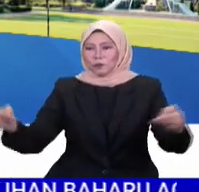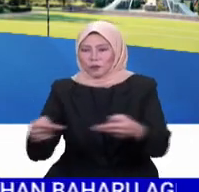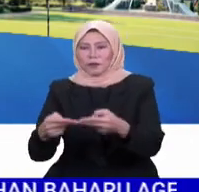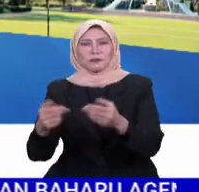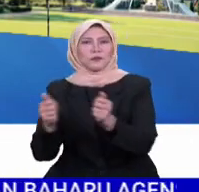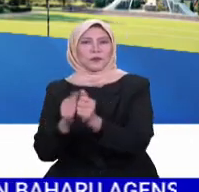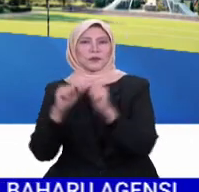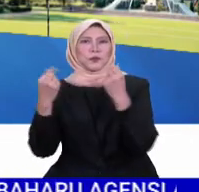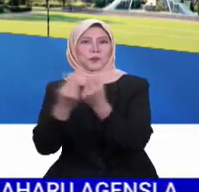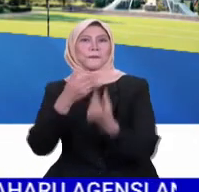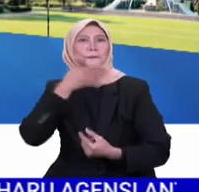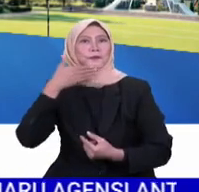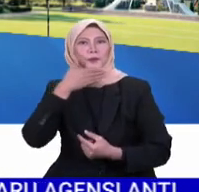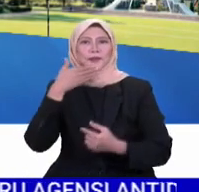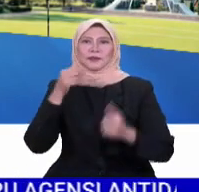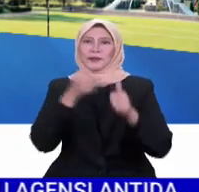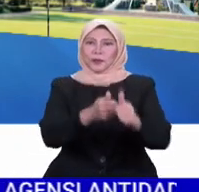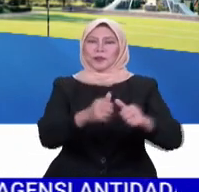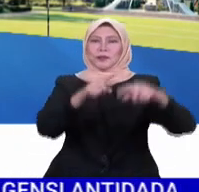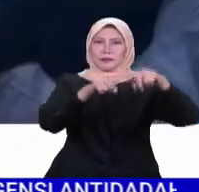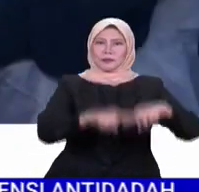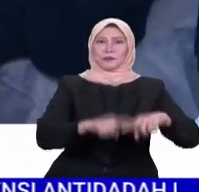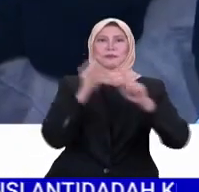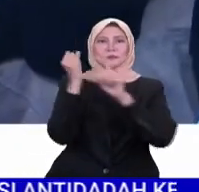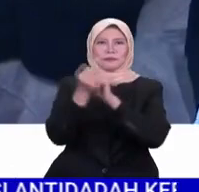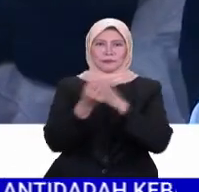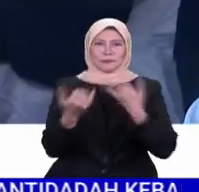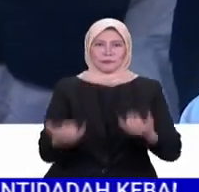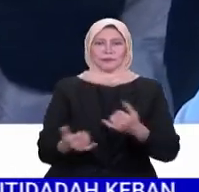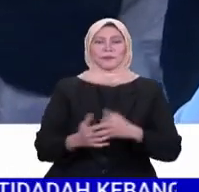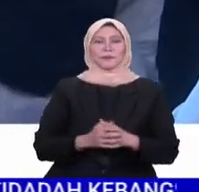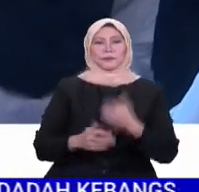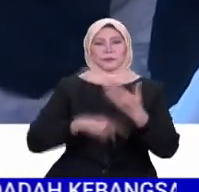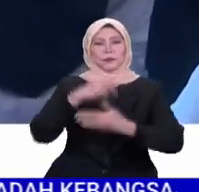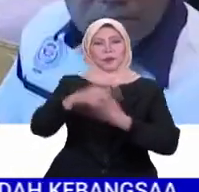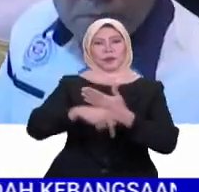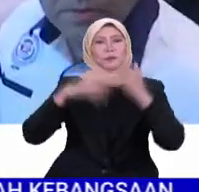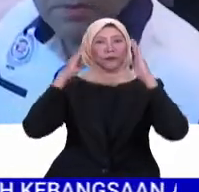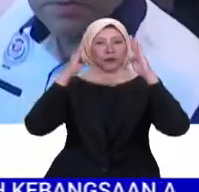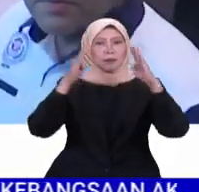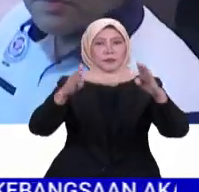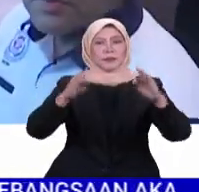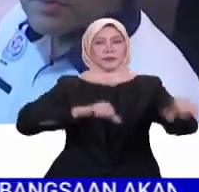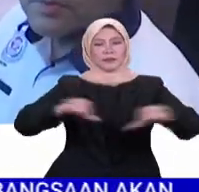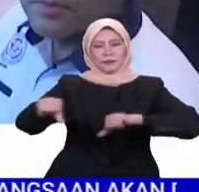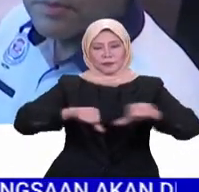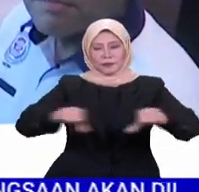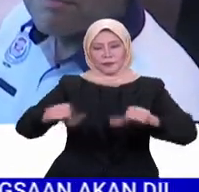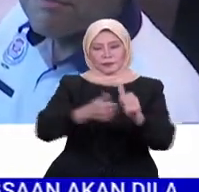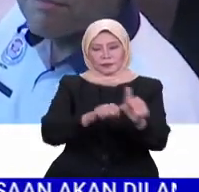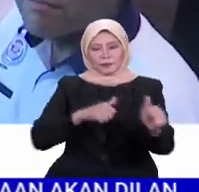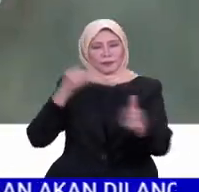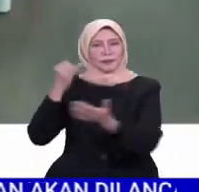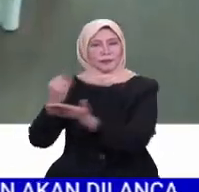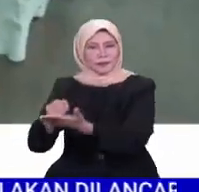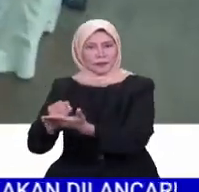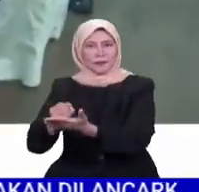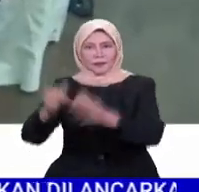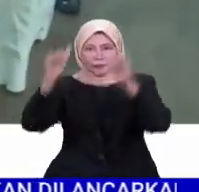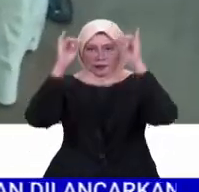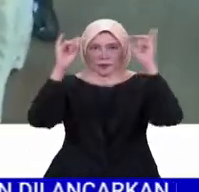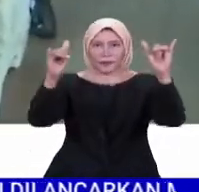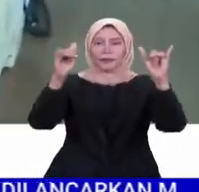tersebut seiring tren semasa pelaksanaan program memfokuskan kepada activity pencegahan jenazah